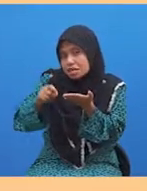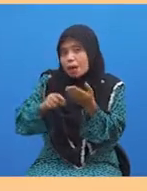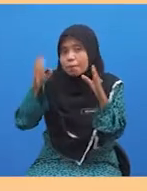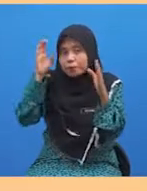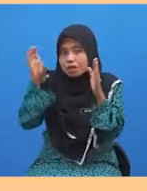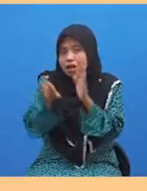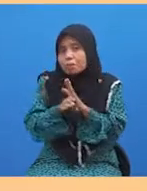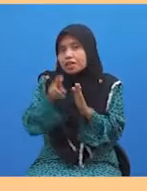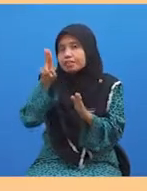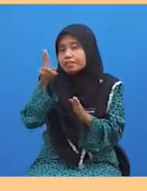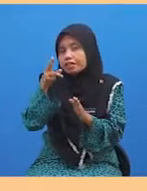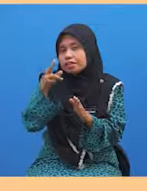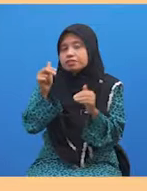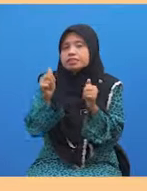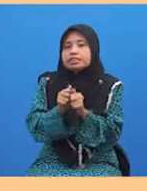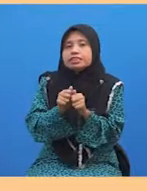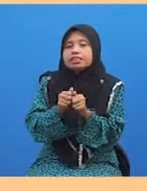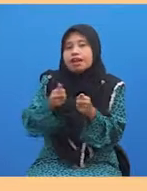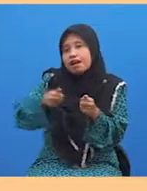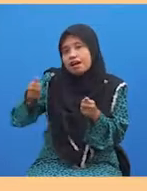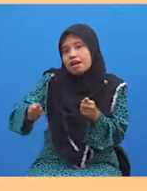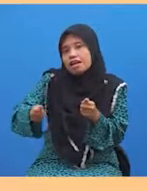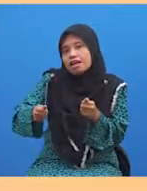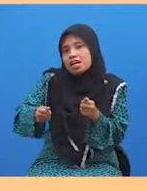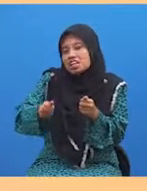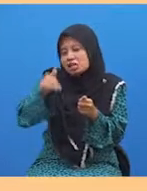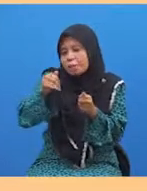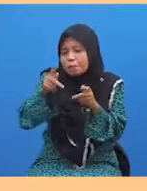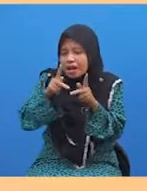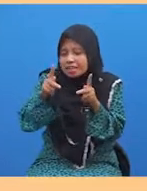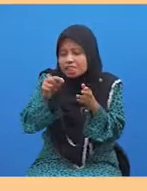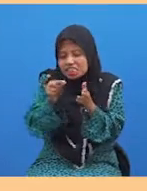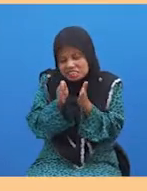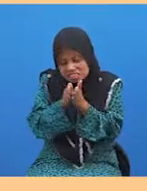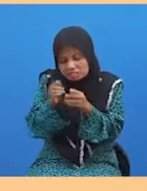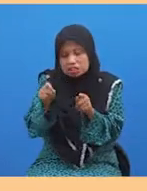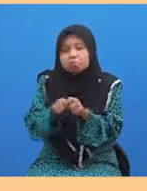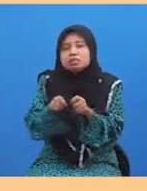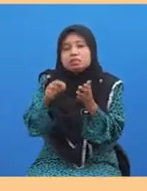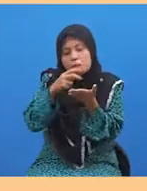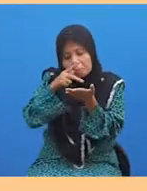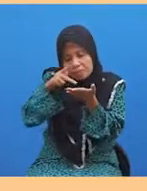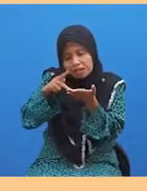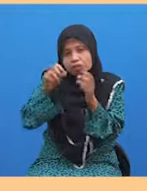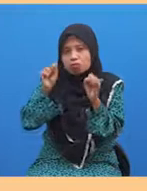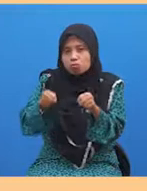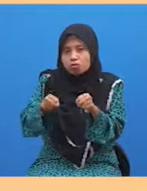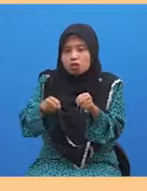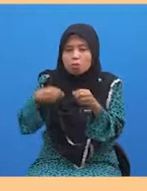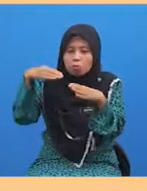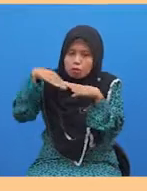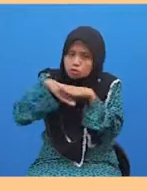menggambarkan hanya dengan alat sekecil pen kita mampu